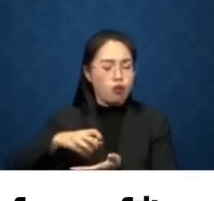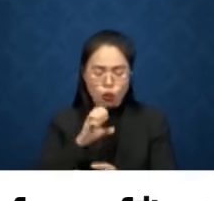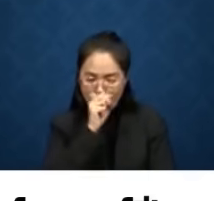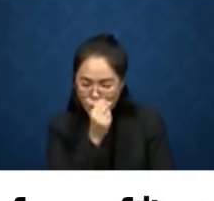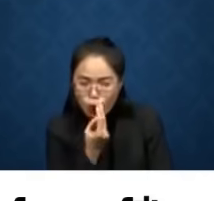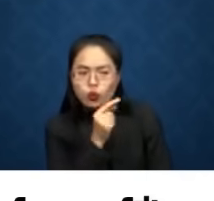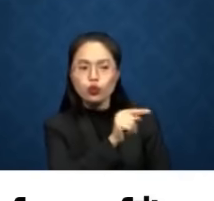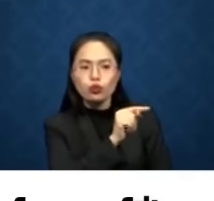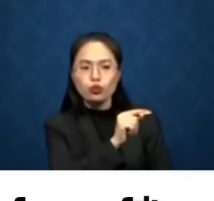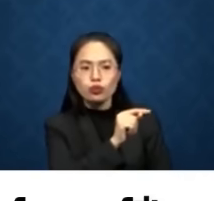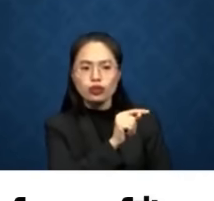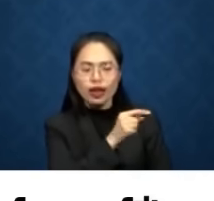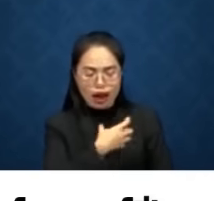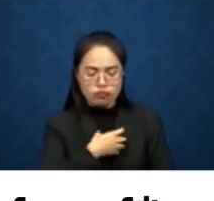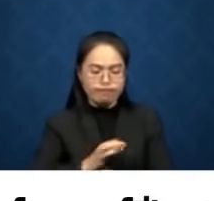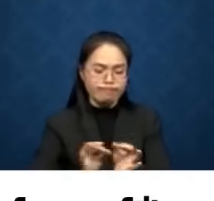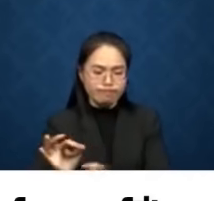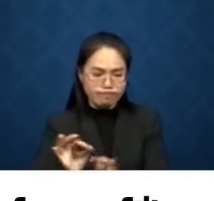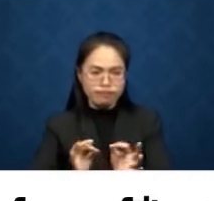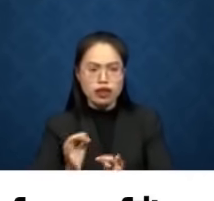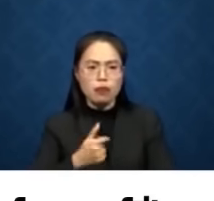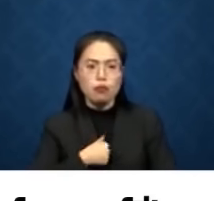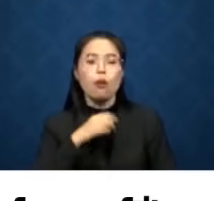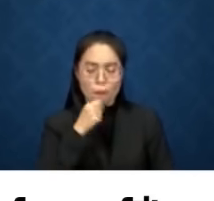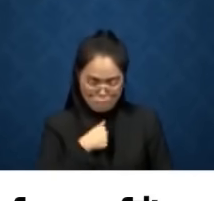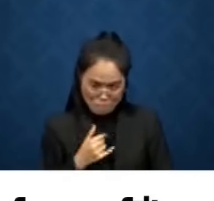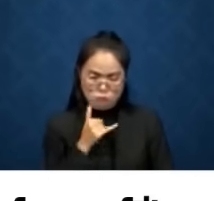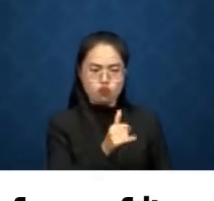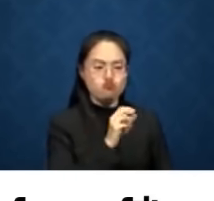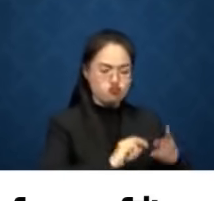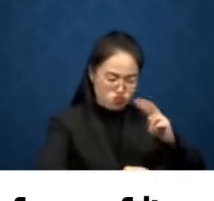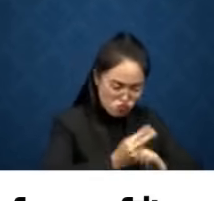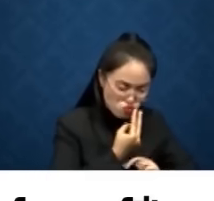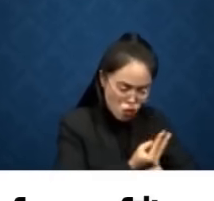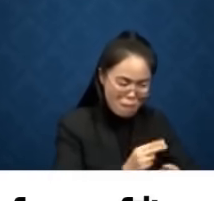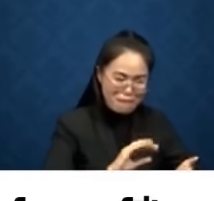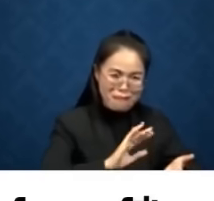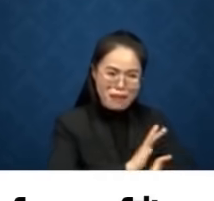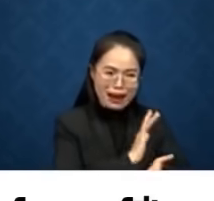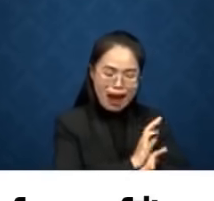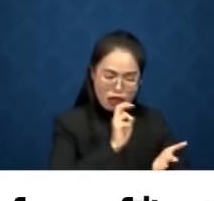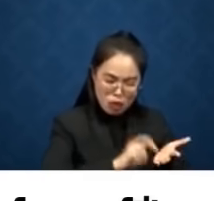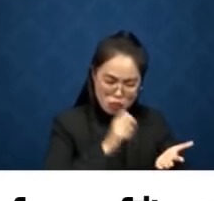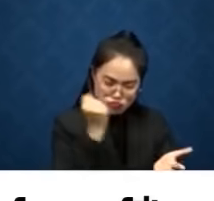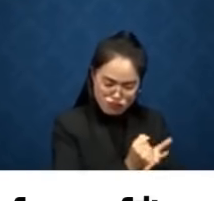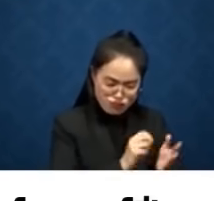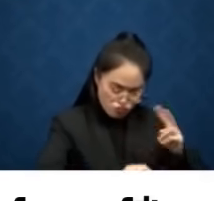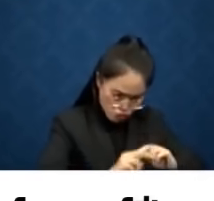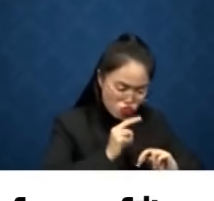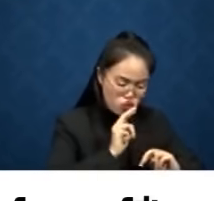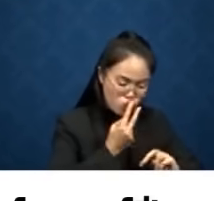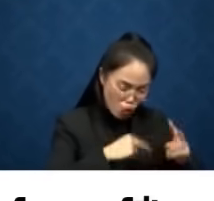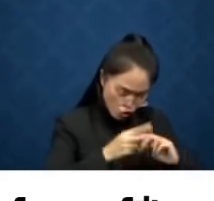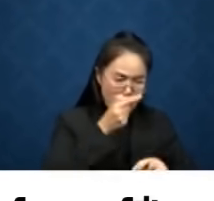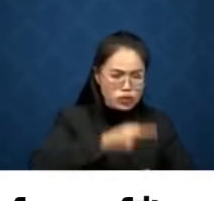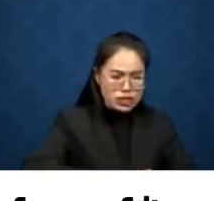เหตุผลลึกๆที่ผมผมได้เข้าไปตรวจสอบหมดนะครับแล้วใบแพทย์เนี่ยผมบางทียังไม่เชื่อต้องให้คุยกับหมอหมอก็ยืน